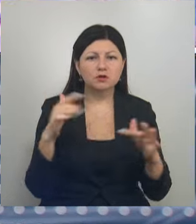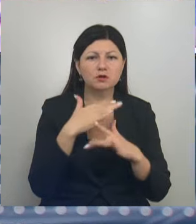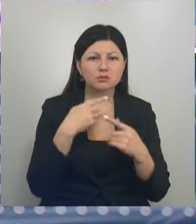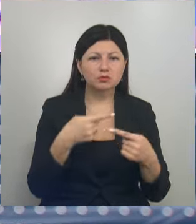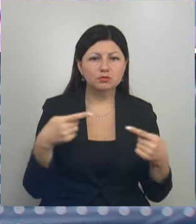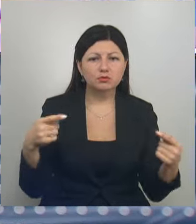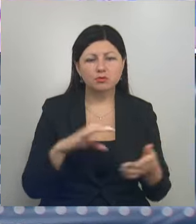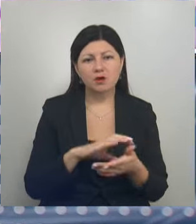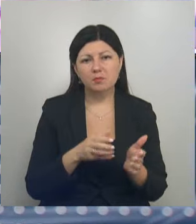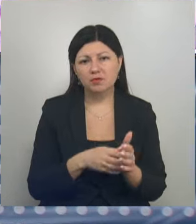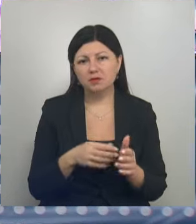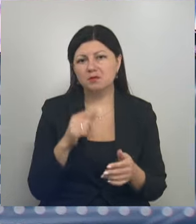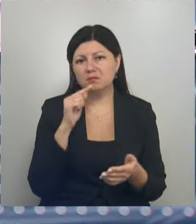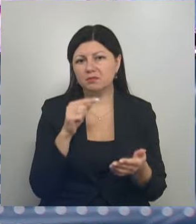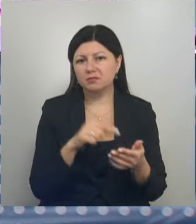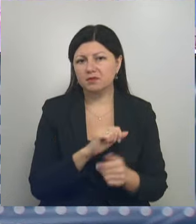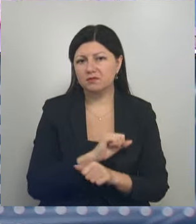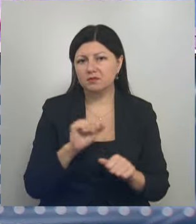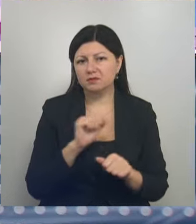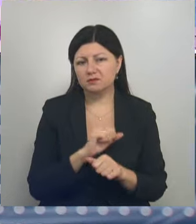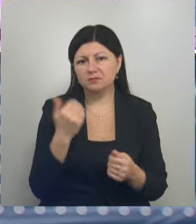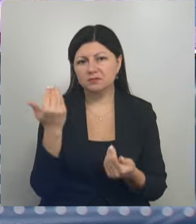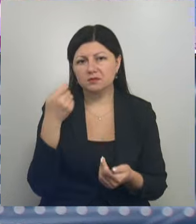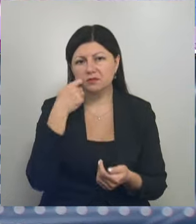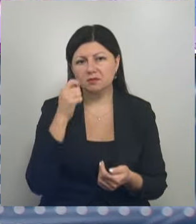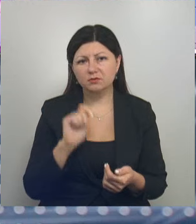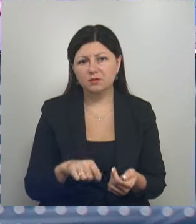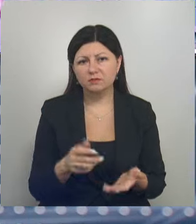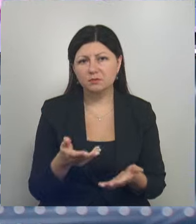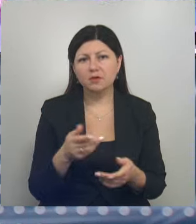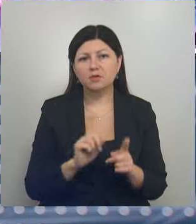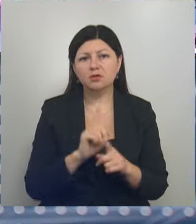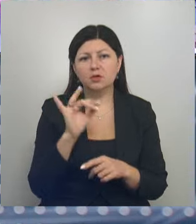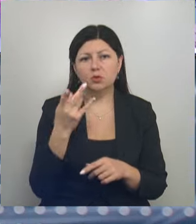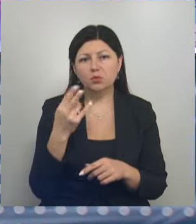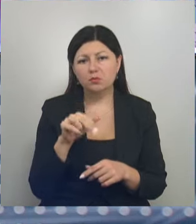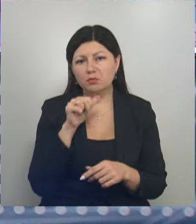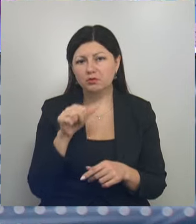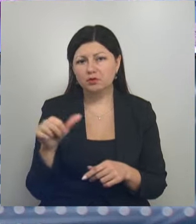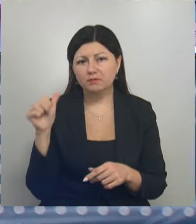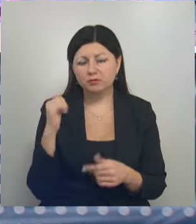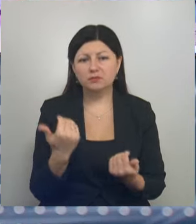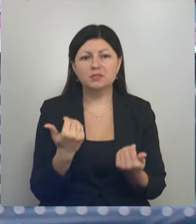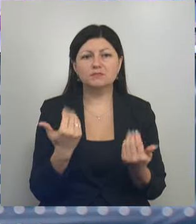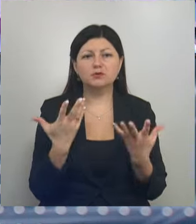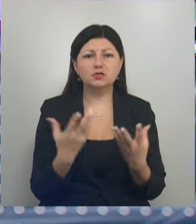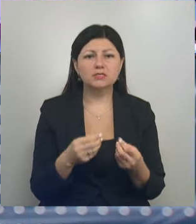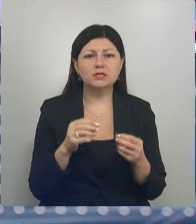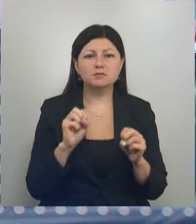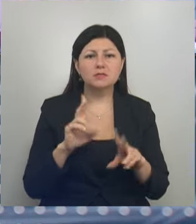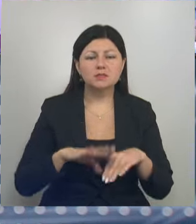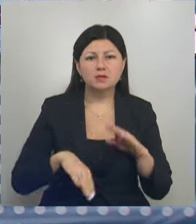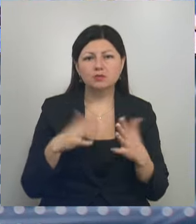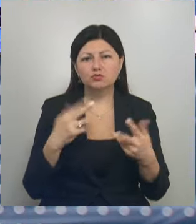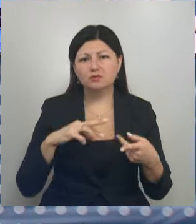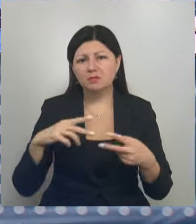другие объекты, подверглось обстрелу со стороны украинских формирований в начале июня прошлого года. На сегодняшний день специалисты уже